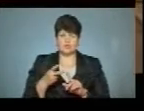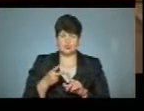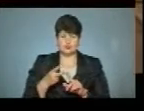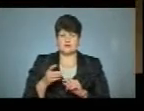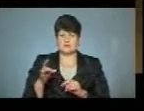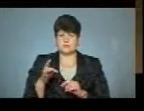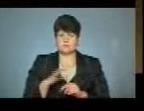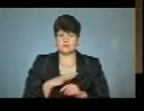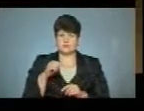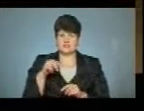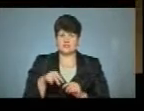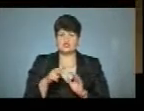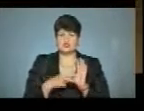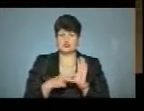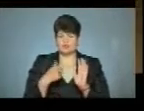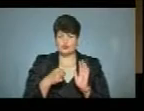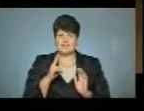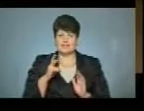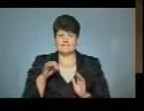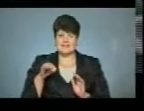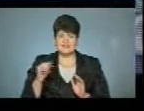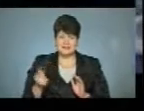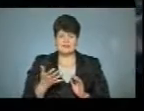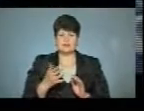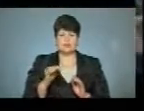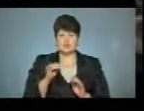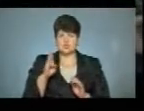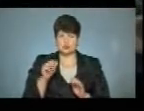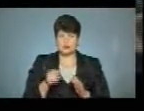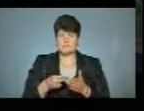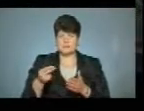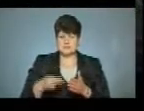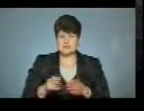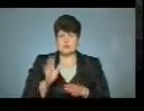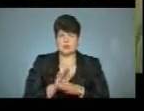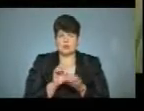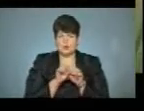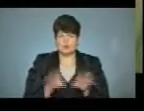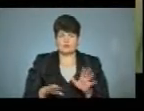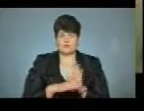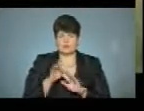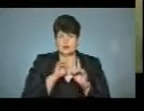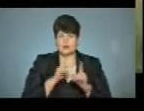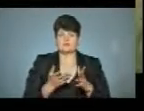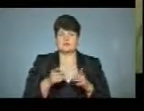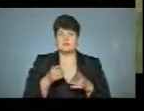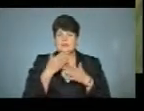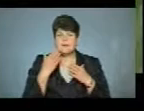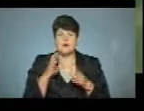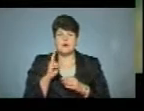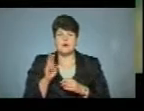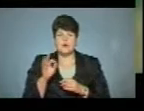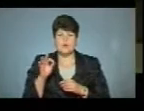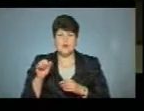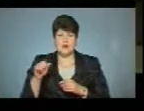парламенту відбулися 2007-го. У квітні президент Віктор Ющенко підписав указ про розпуск Верховної Ради. Причина – у парламенті нема коаліції,